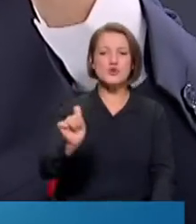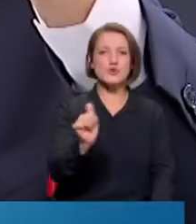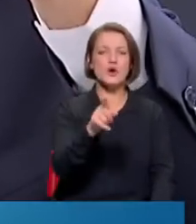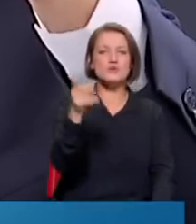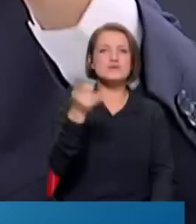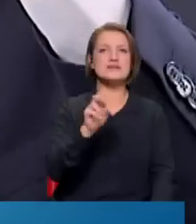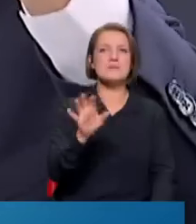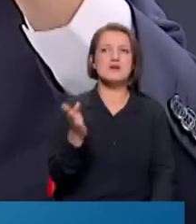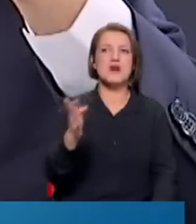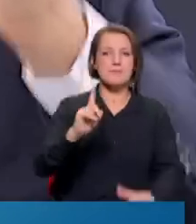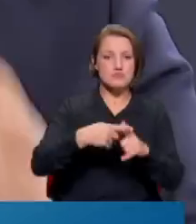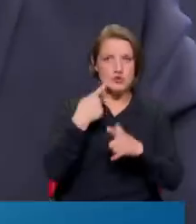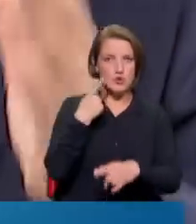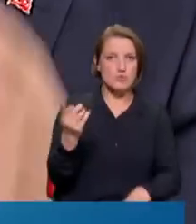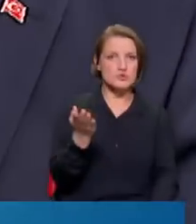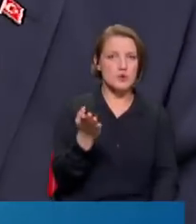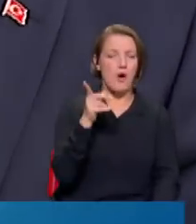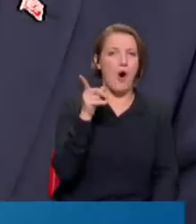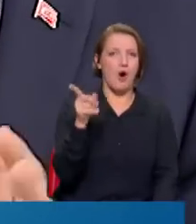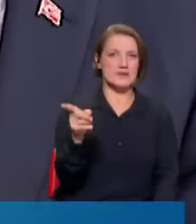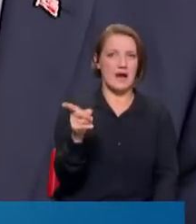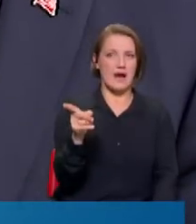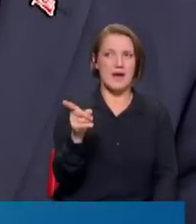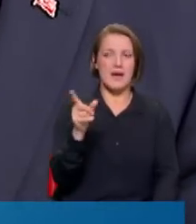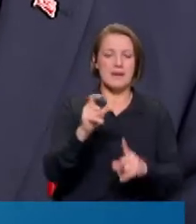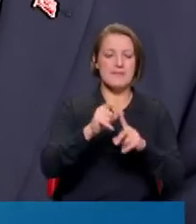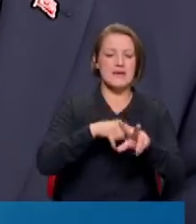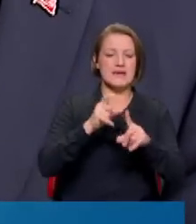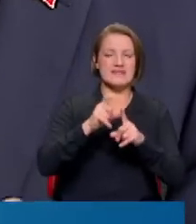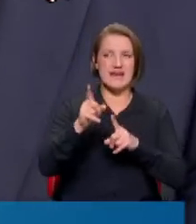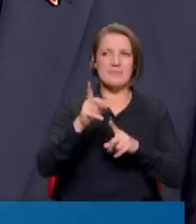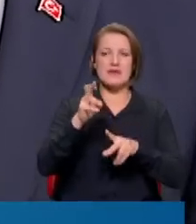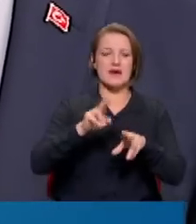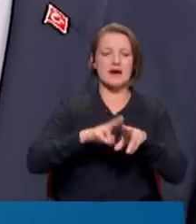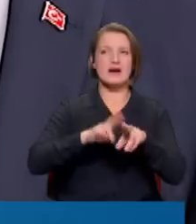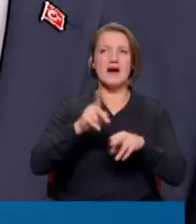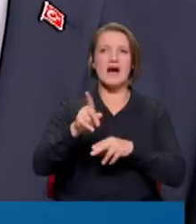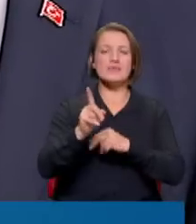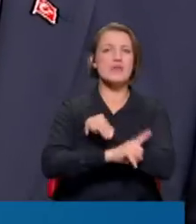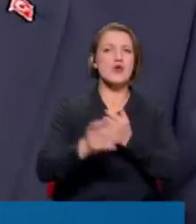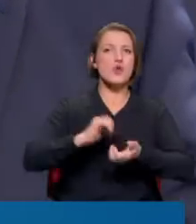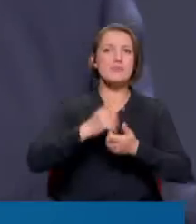% projeyi görüyor musunuz orada PYD PKK terör örgütü bir